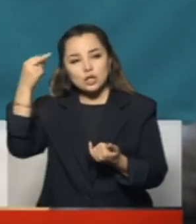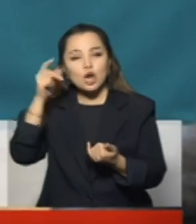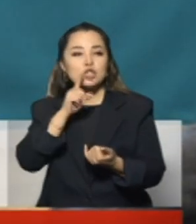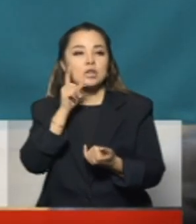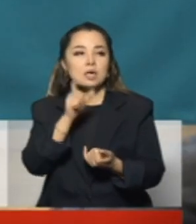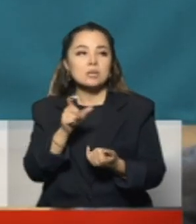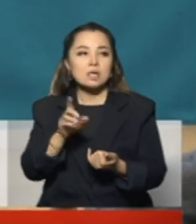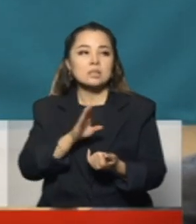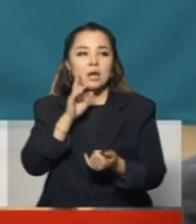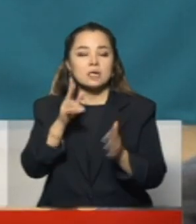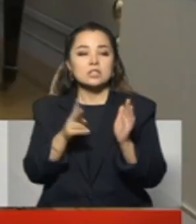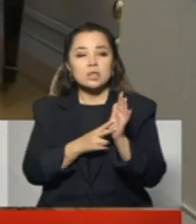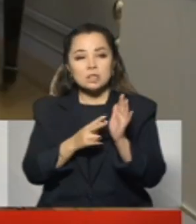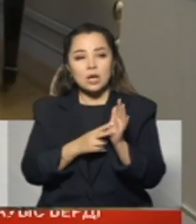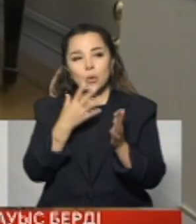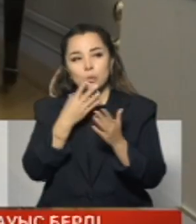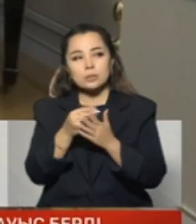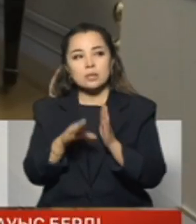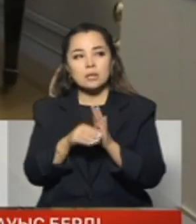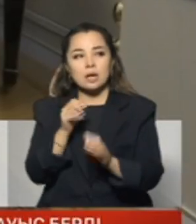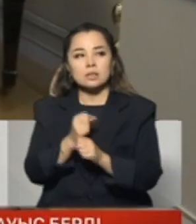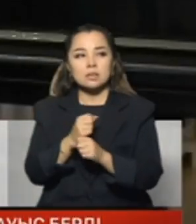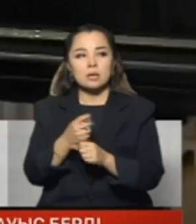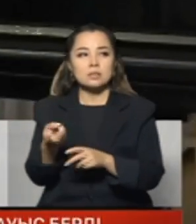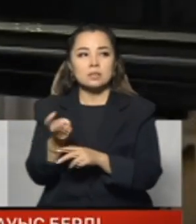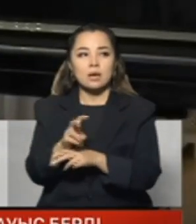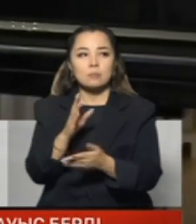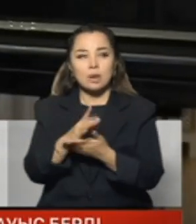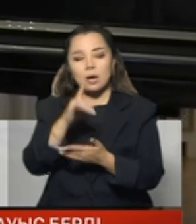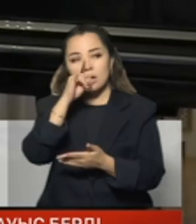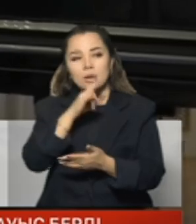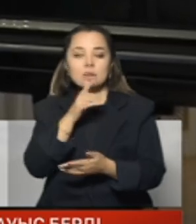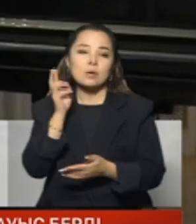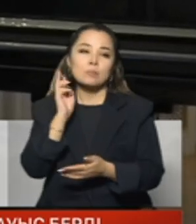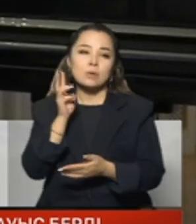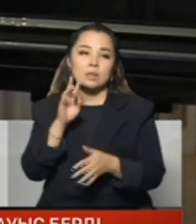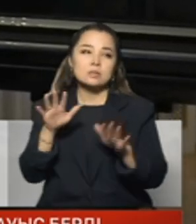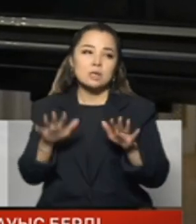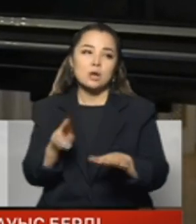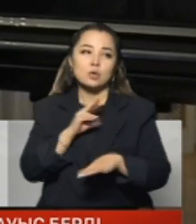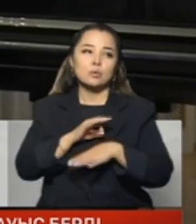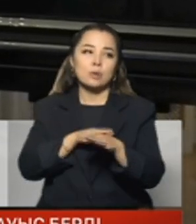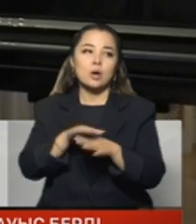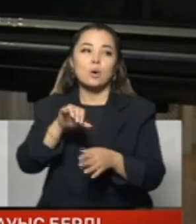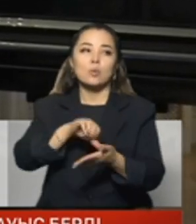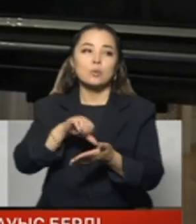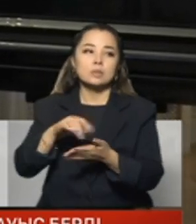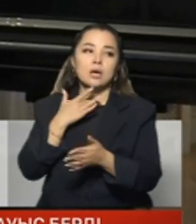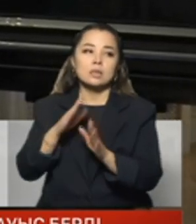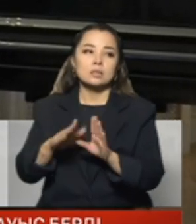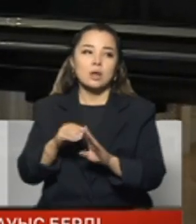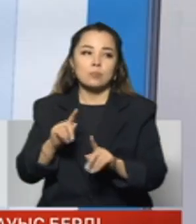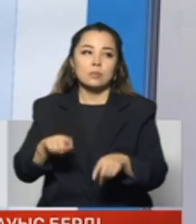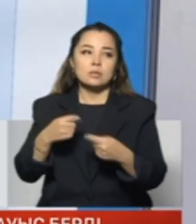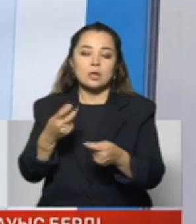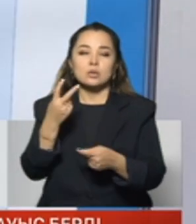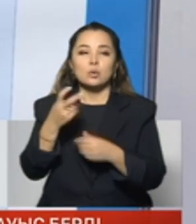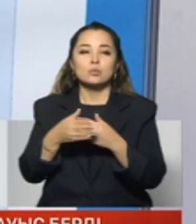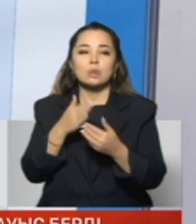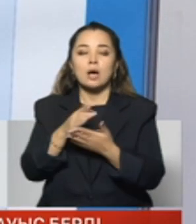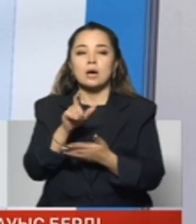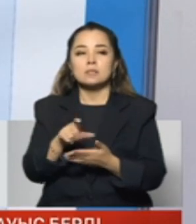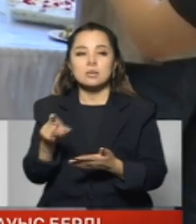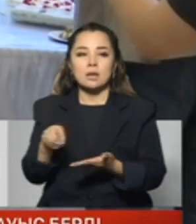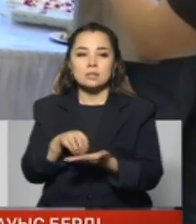жастар таңғы 7-ден бастап өз таңдауларын жасауға асық болды. Қазақстан елшілігі ғимаратында жұмыс істеген учаскеде дауыс беруге 200-ге жуық